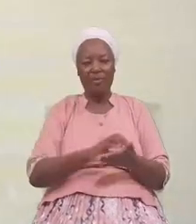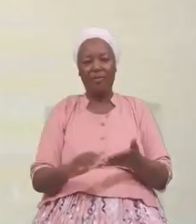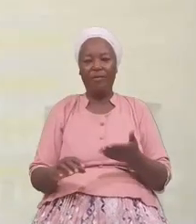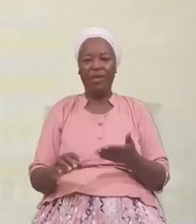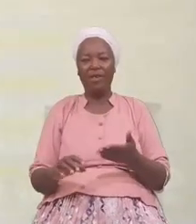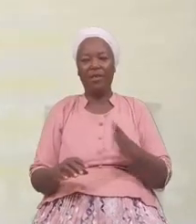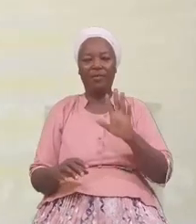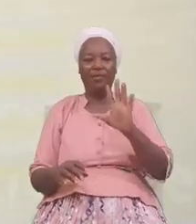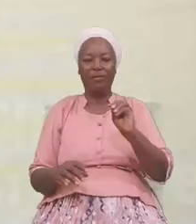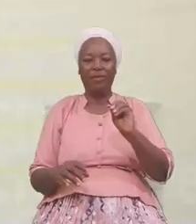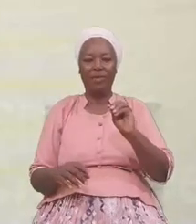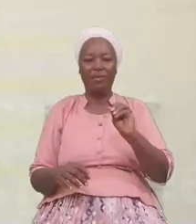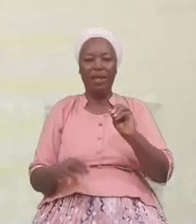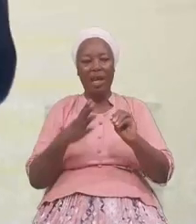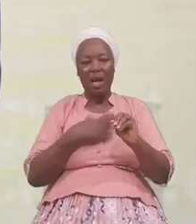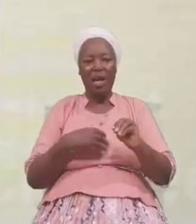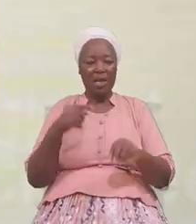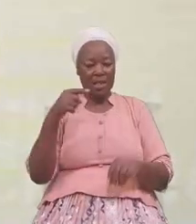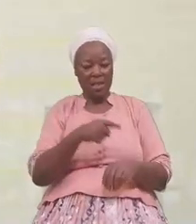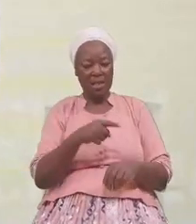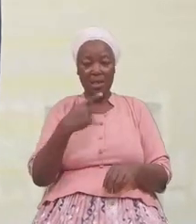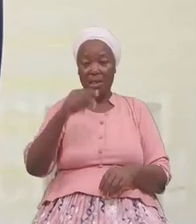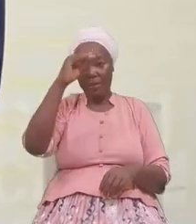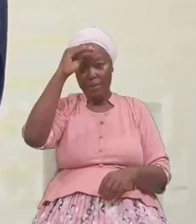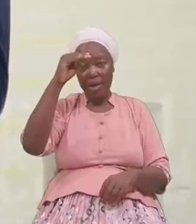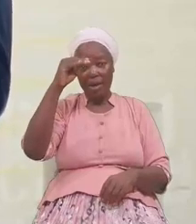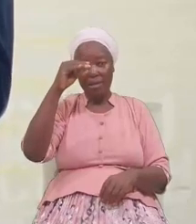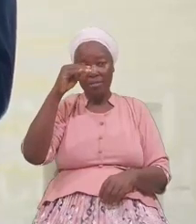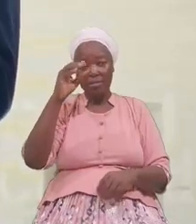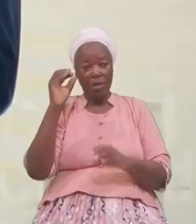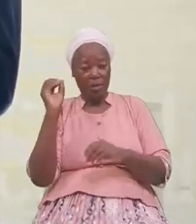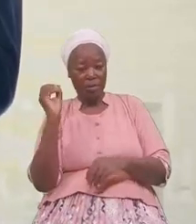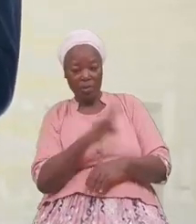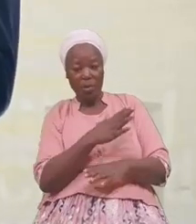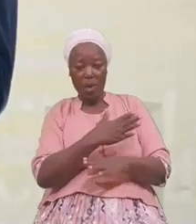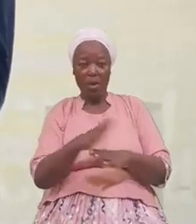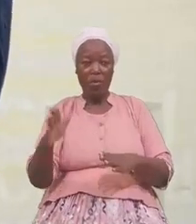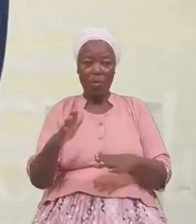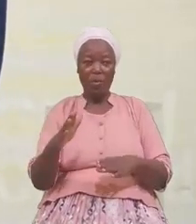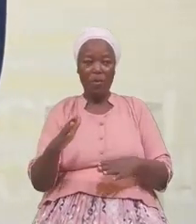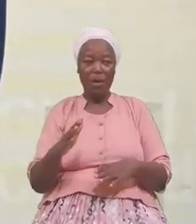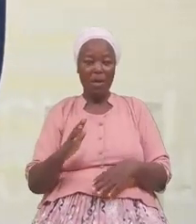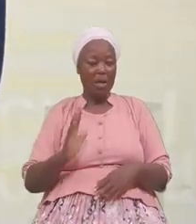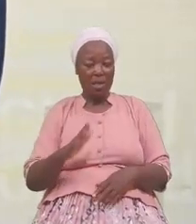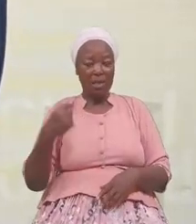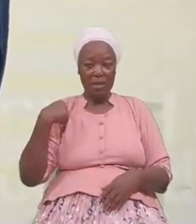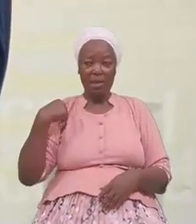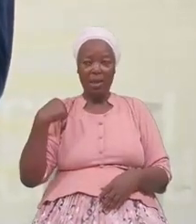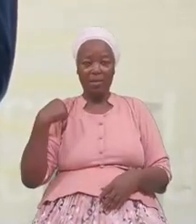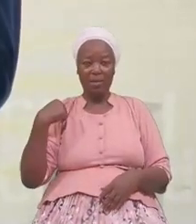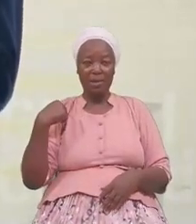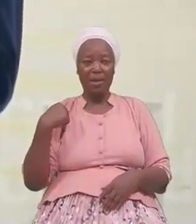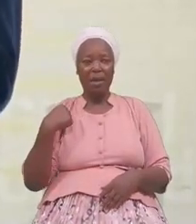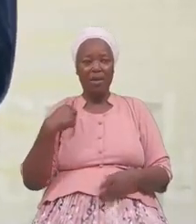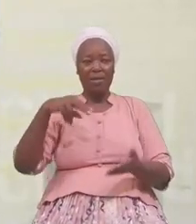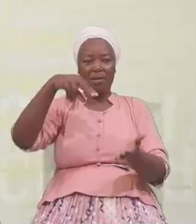Verset 50, l'aveugle jeta son manteau, se leva